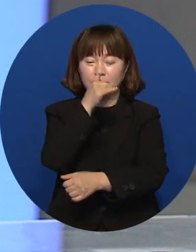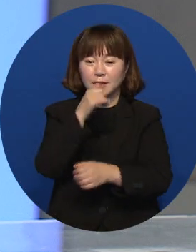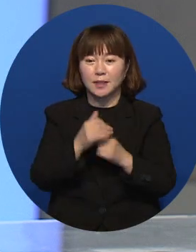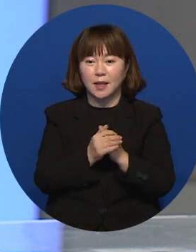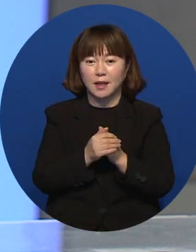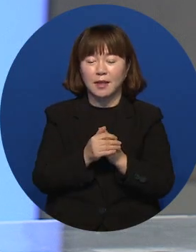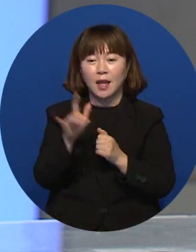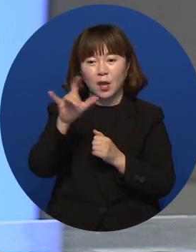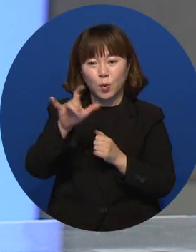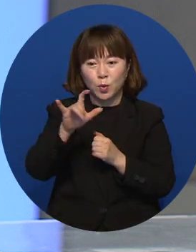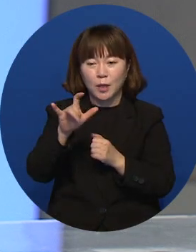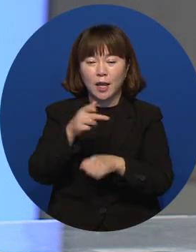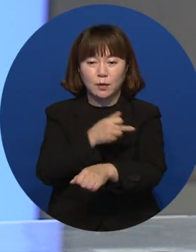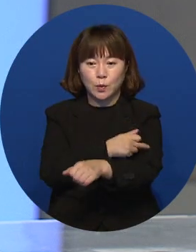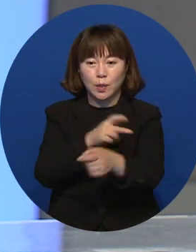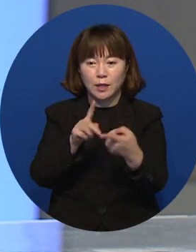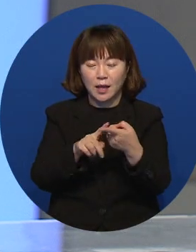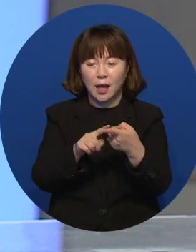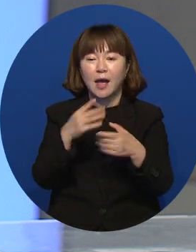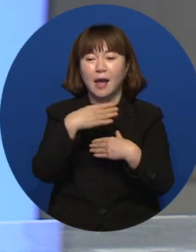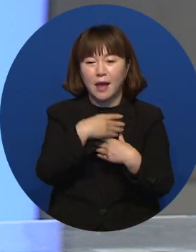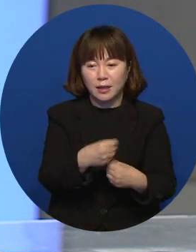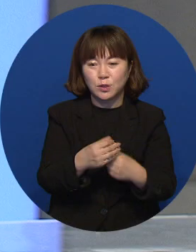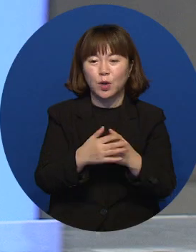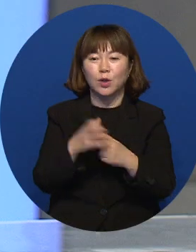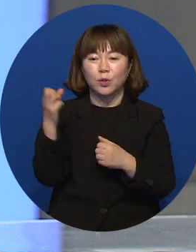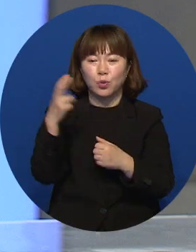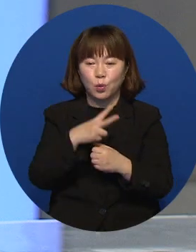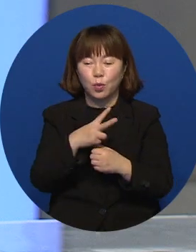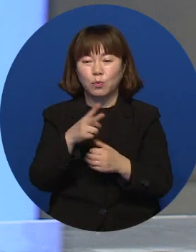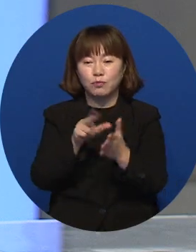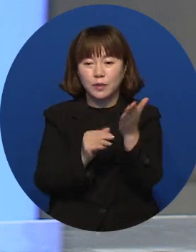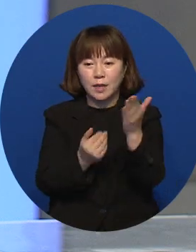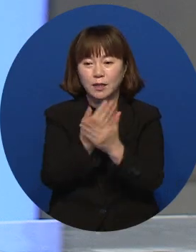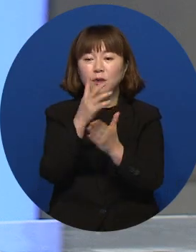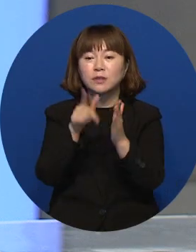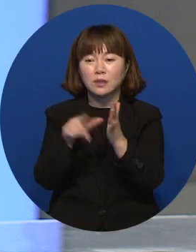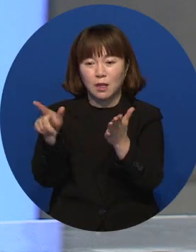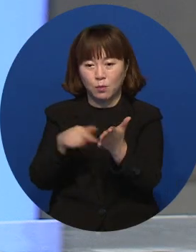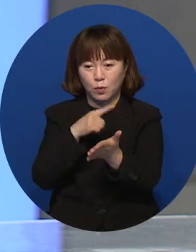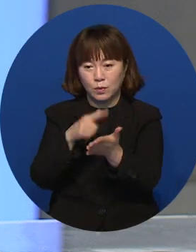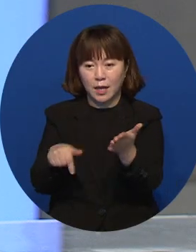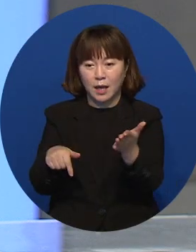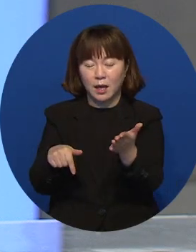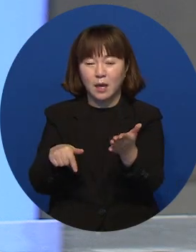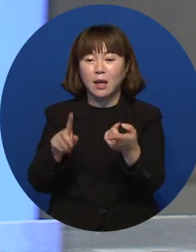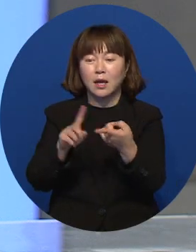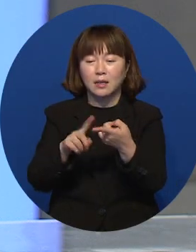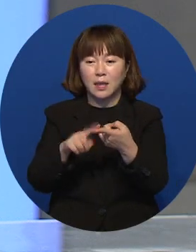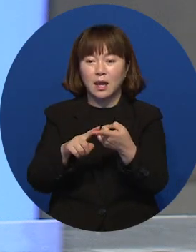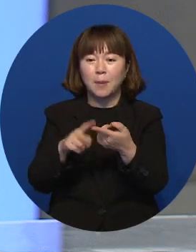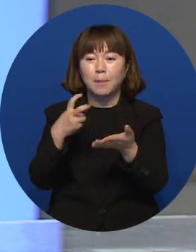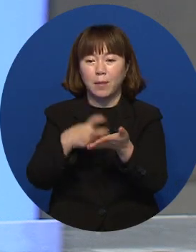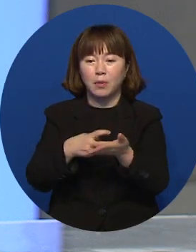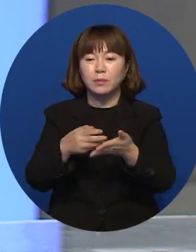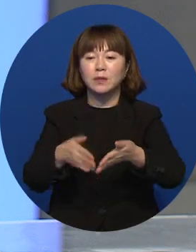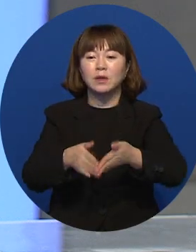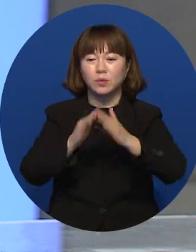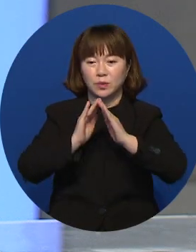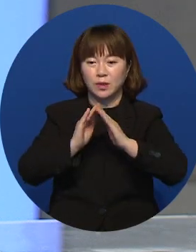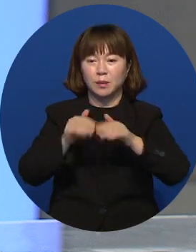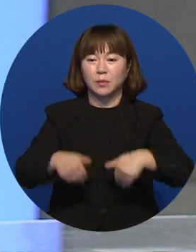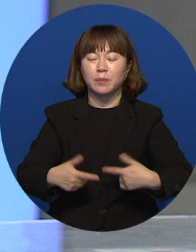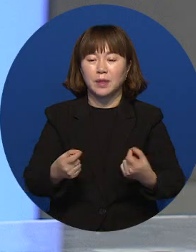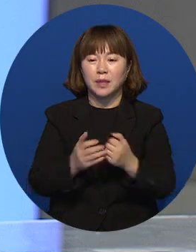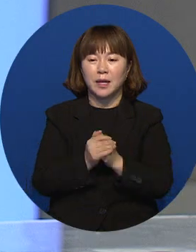그런 안전 및 그럼 보상에 대해서 정보 어느 정도의 그의 만들어 놓지 않으면 안 맞는 문제는